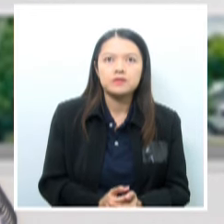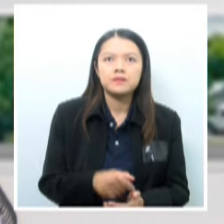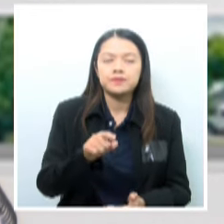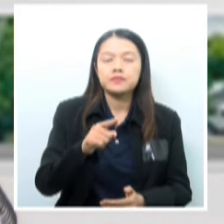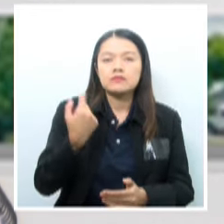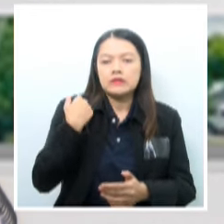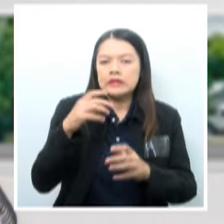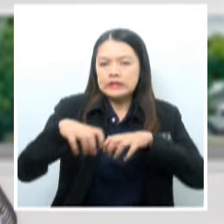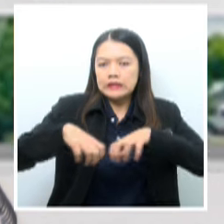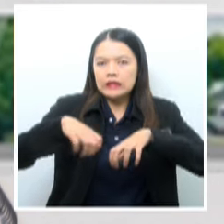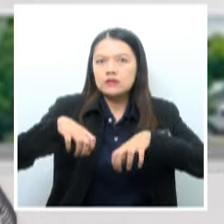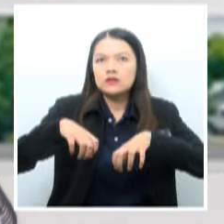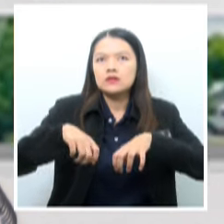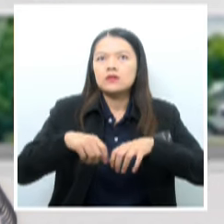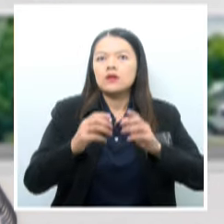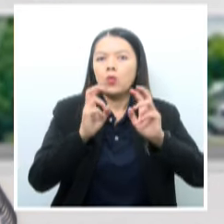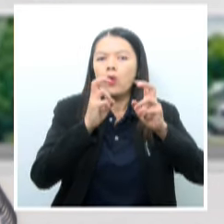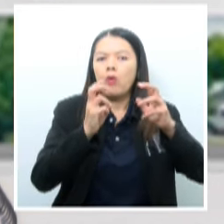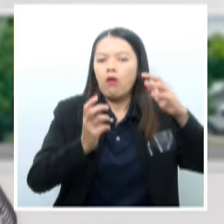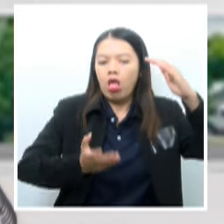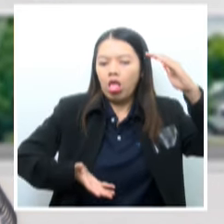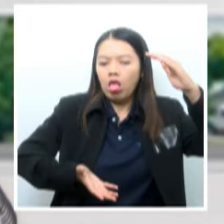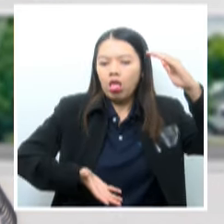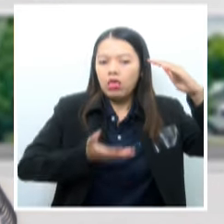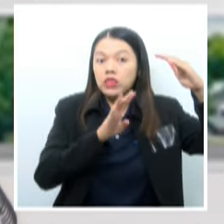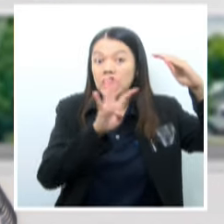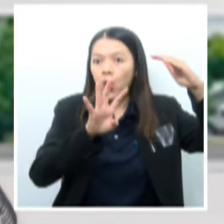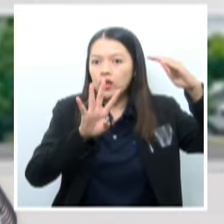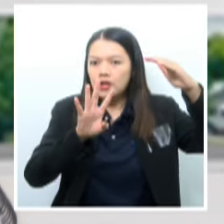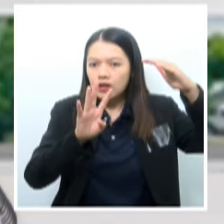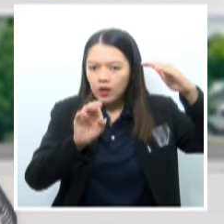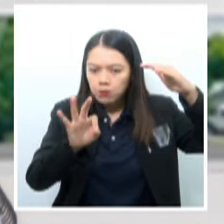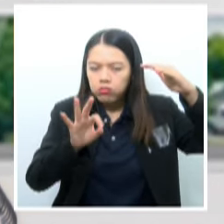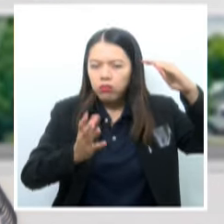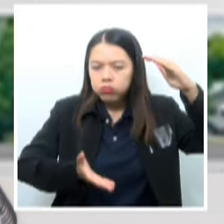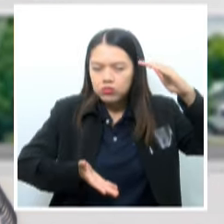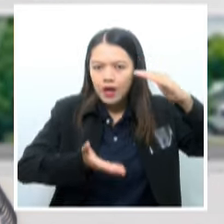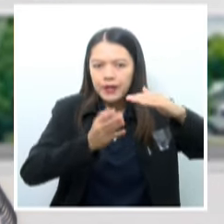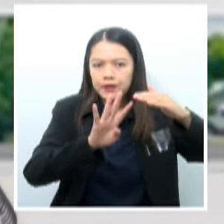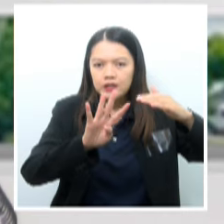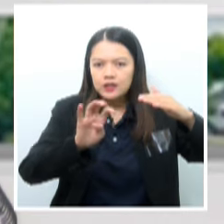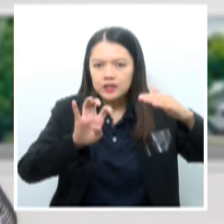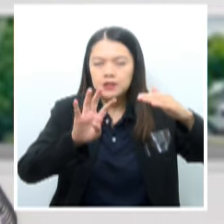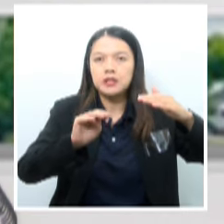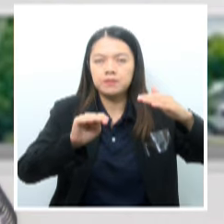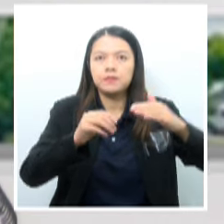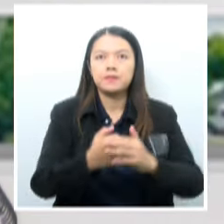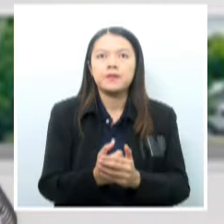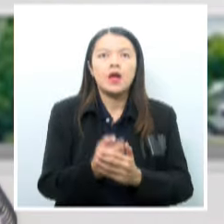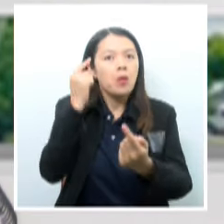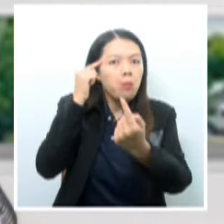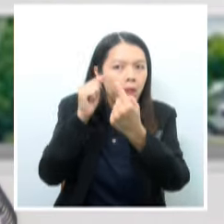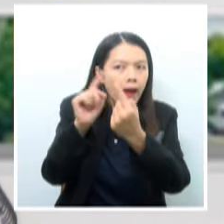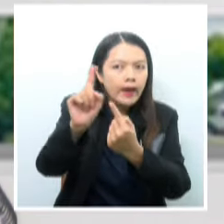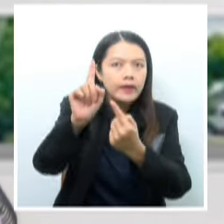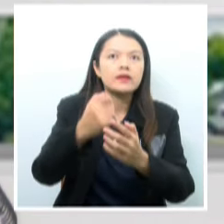หลือประมาณ40กว่าเรื่องแล้วก็ตัดลงไปอีกแล้วก็เหลือ20กว่าประเด็นที่จะเก็บจากเขตความหมายคืออะไรครับความหม